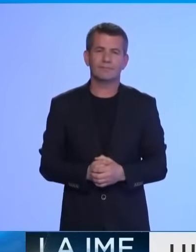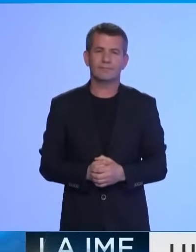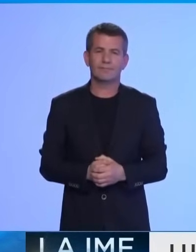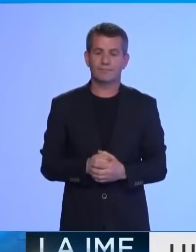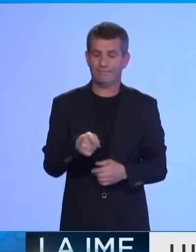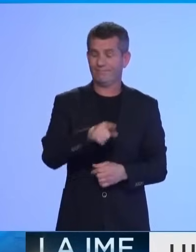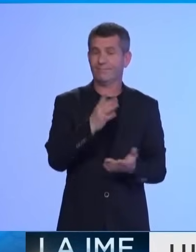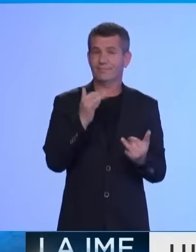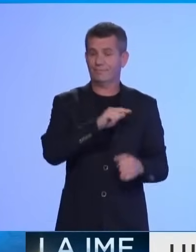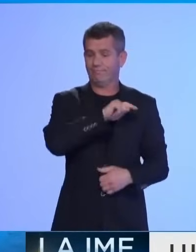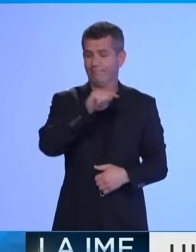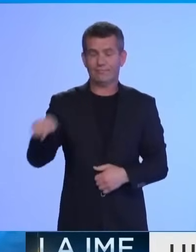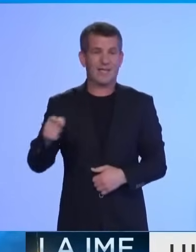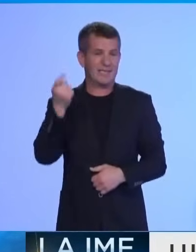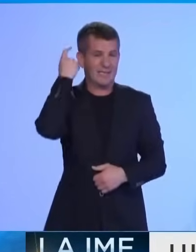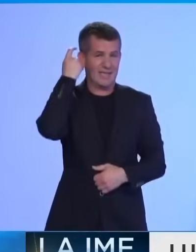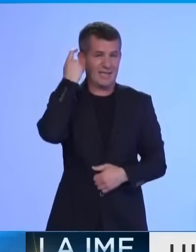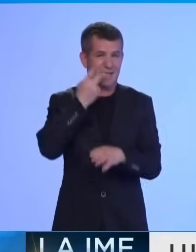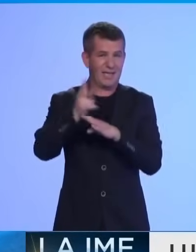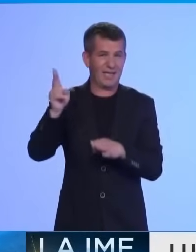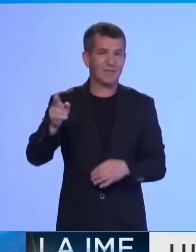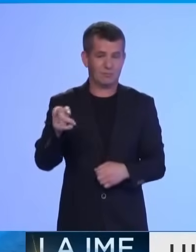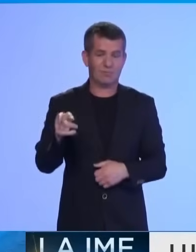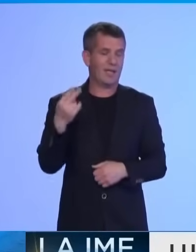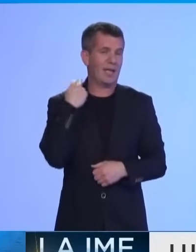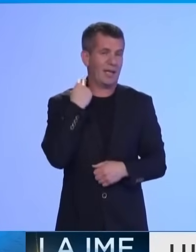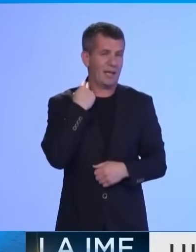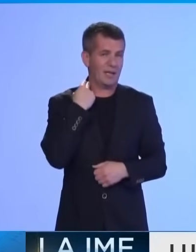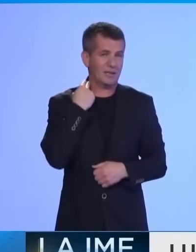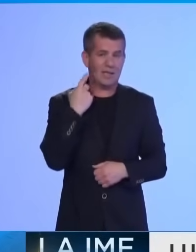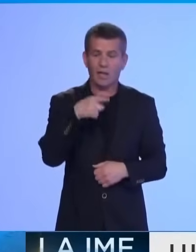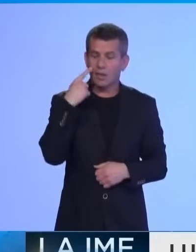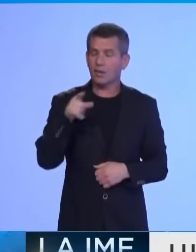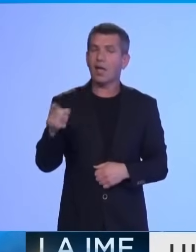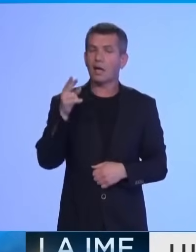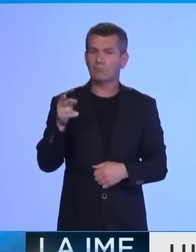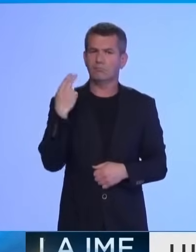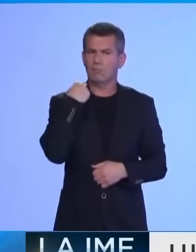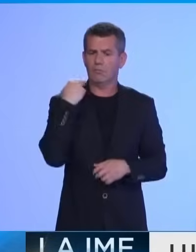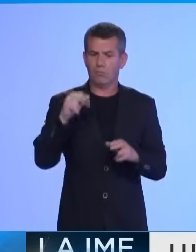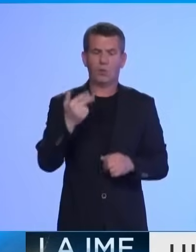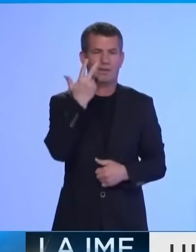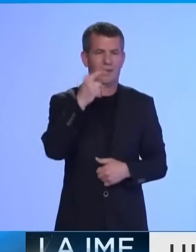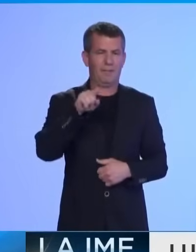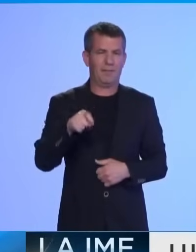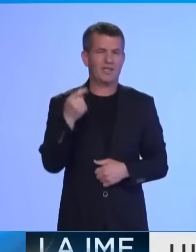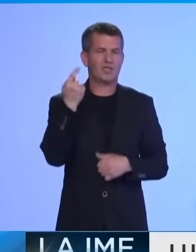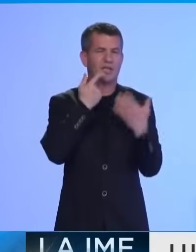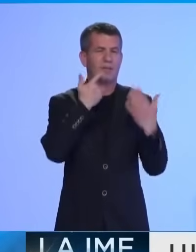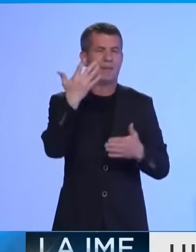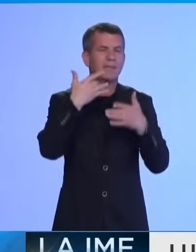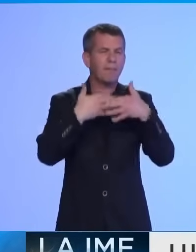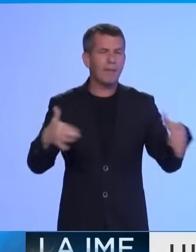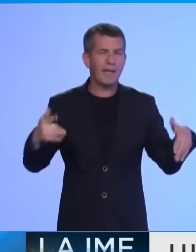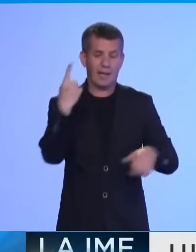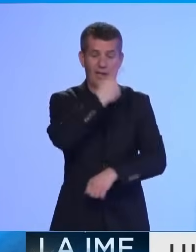Gjatë vizite në Kiev, sekretari i Jashtëm britanik Lord Cameron tha se Mbretëria e Bashkuar do të siguroj 3.75 miliard dollar në vit